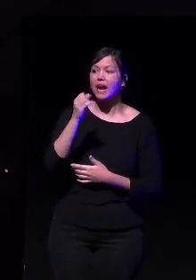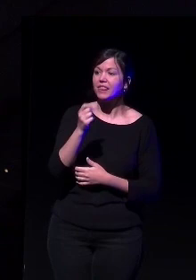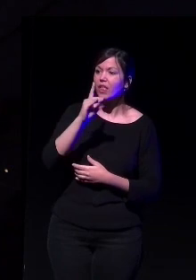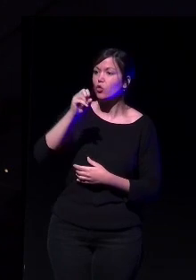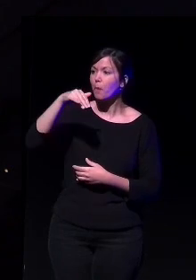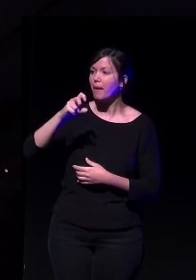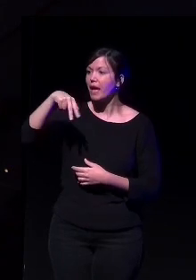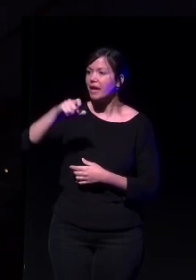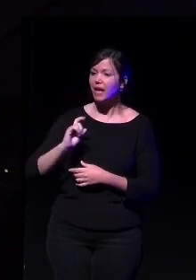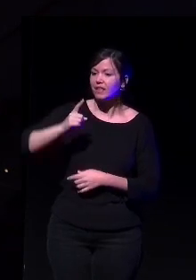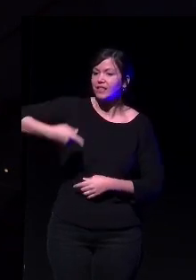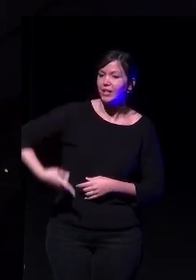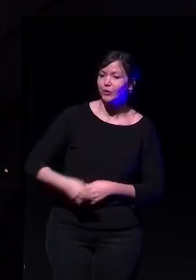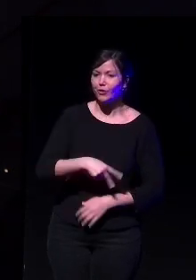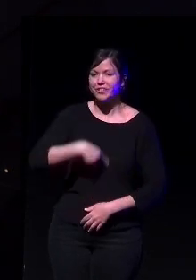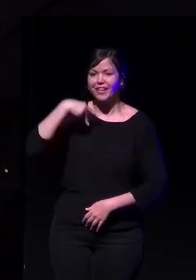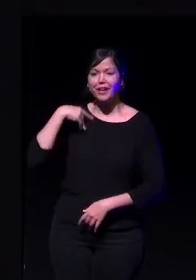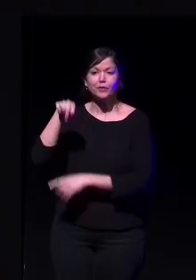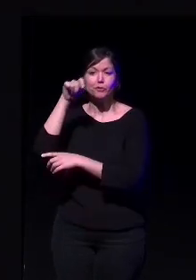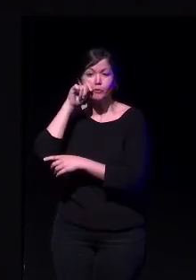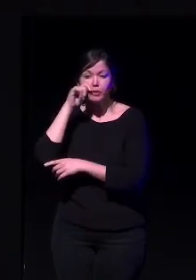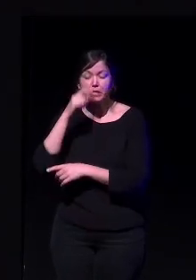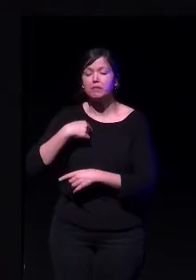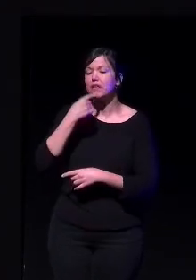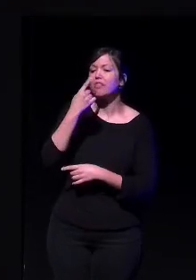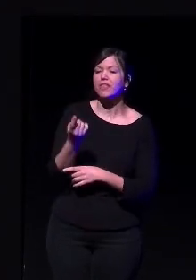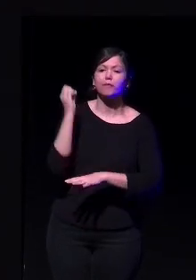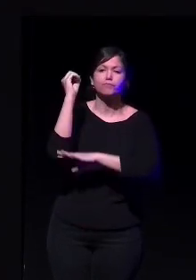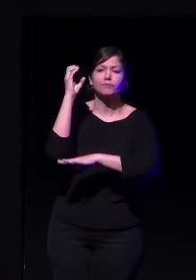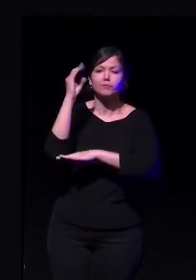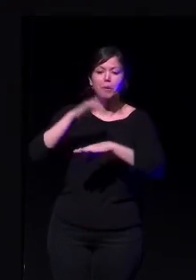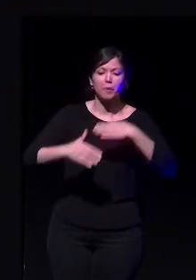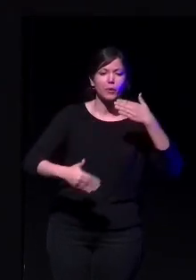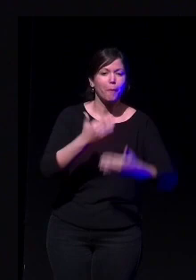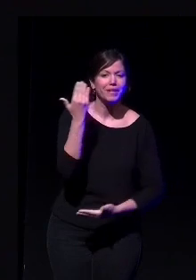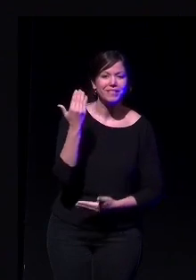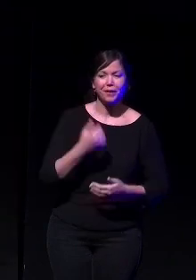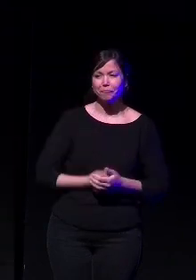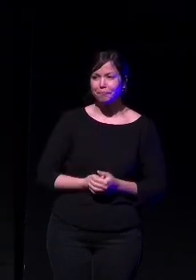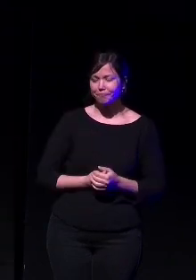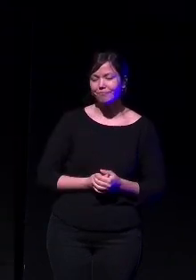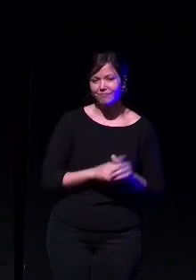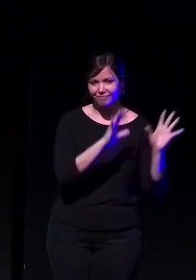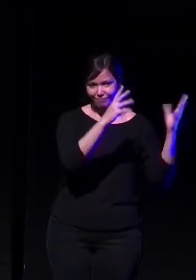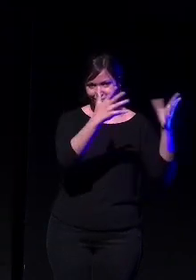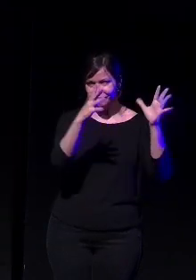directora general de Turisme de la Generalitat de Catalunya, que ens adreci unes paraules per començar, quan vulgui.